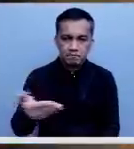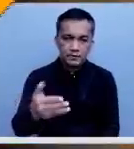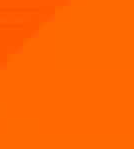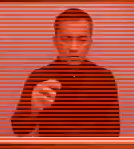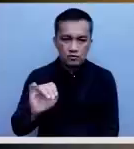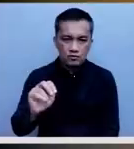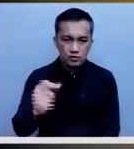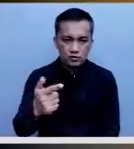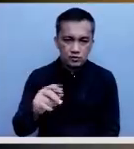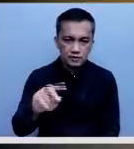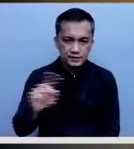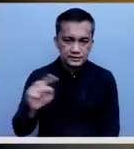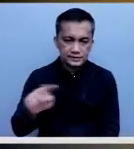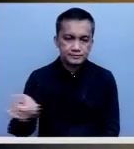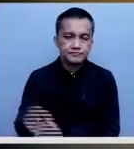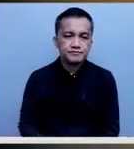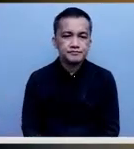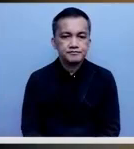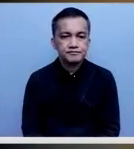Gualvez.